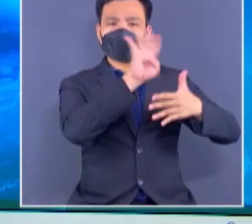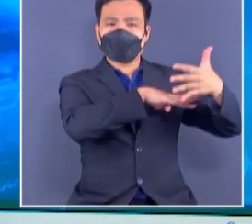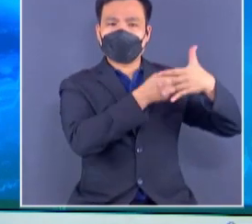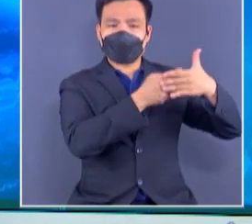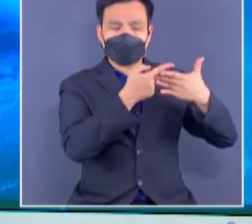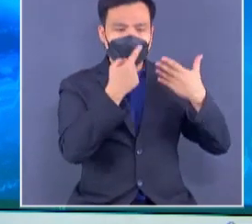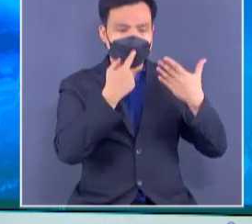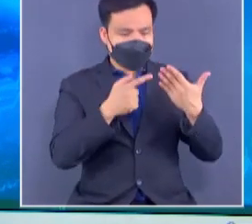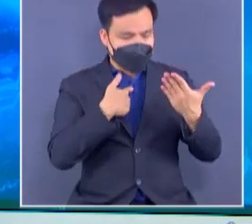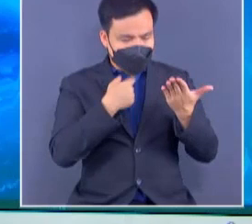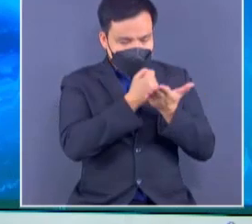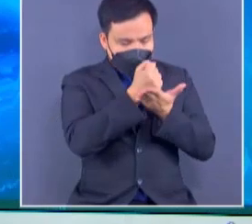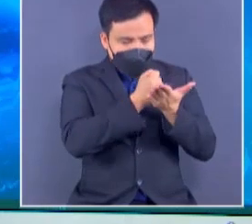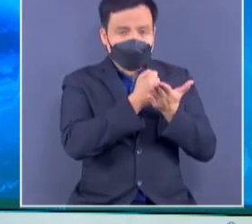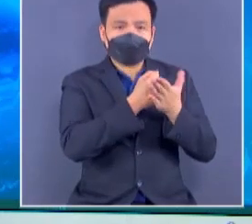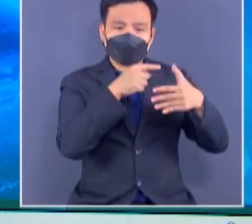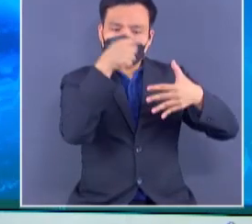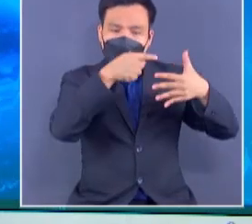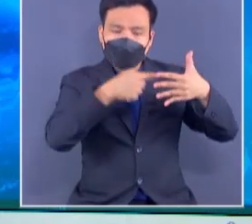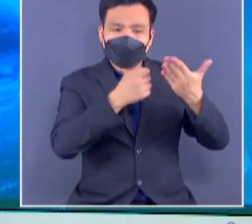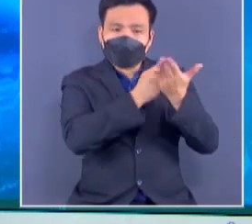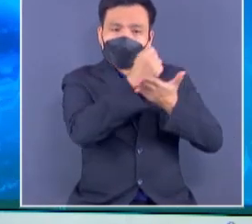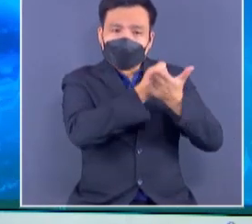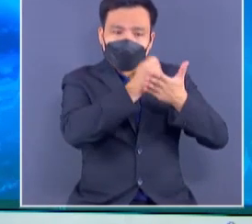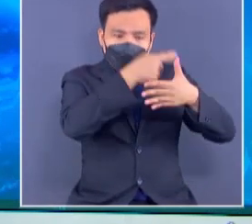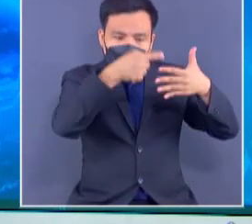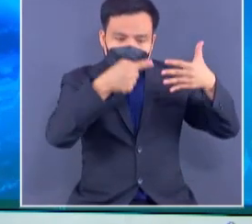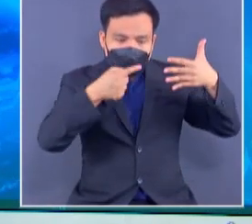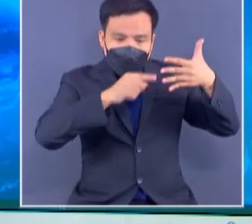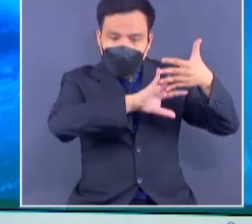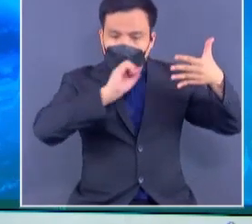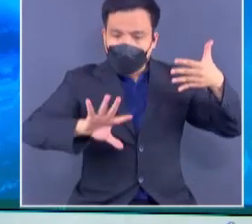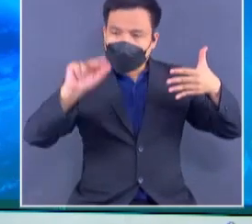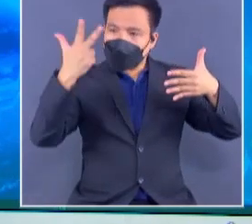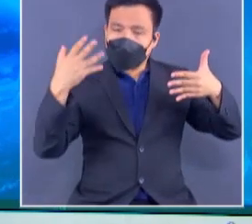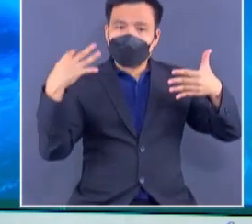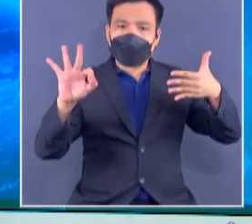ว่าเกิดสถานการณ์แบบเนี้ยมันเป็นผลกระทบไหมประมาณนั้นที่คนวิพากษ์วิจารณ์กันนะครับ ค่ะ